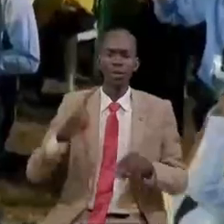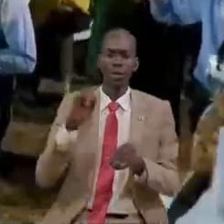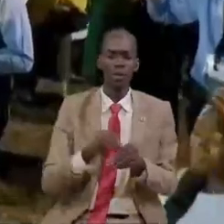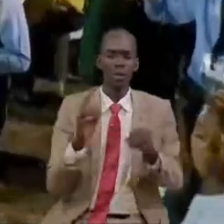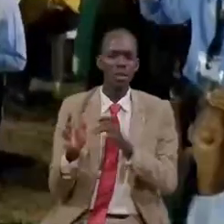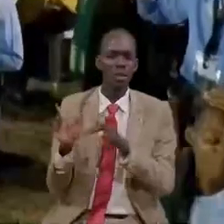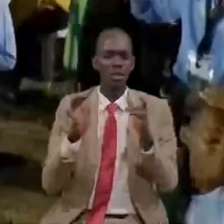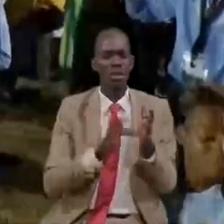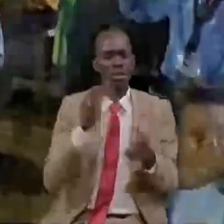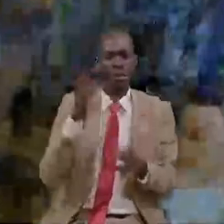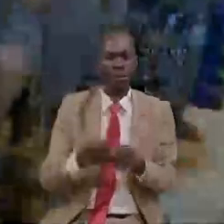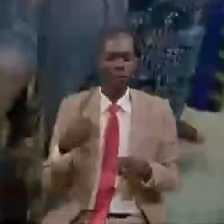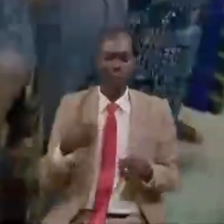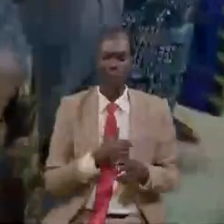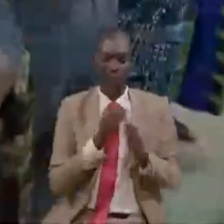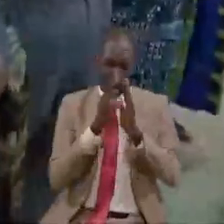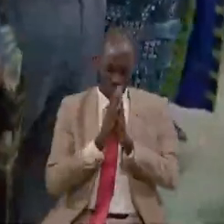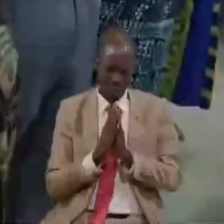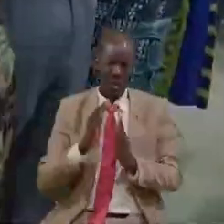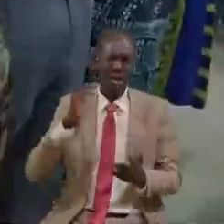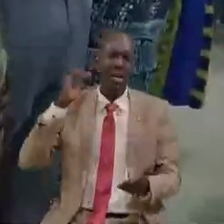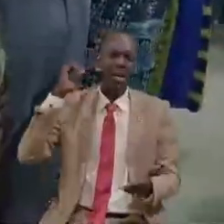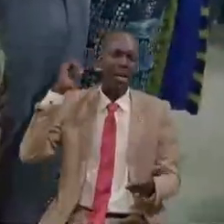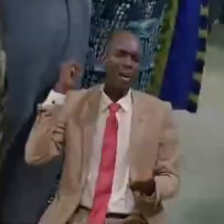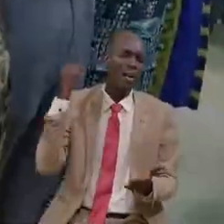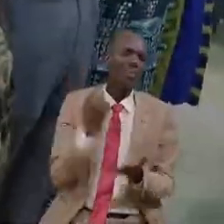Jésus, nous prions.